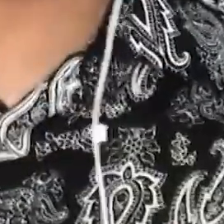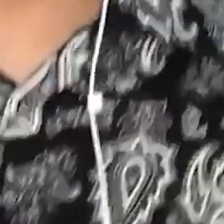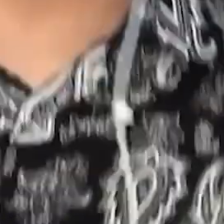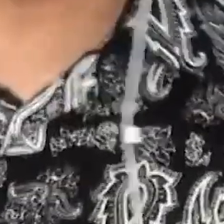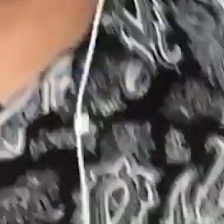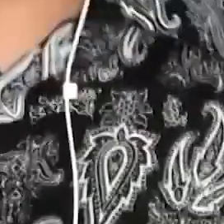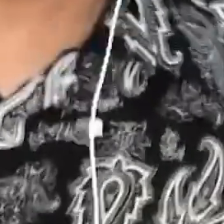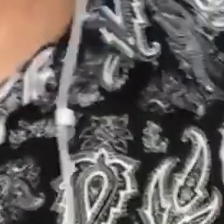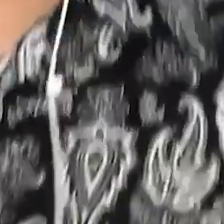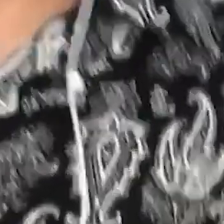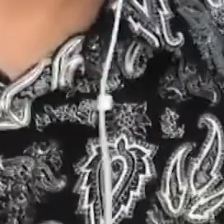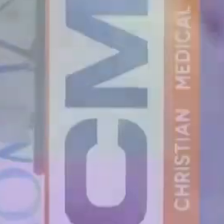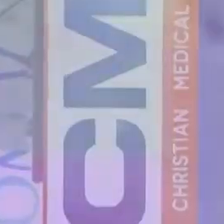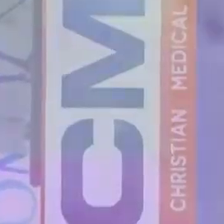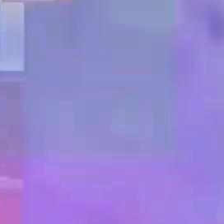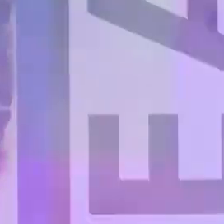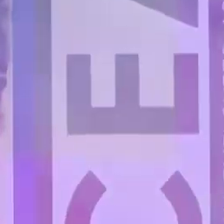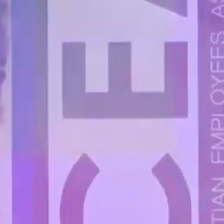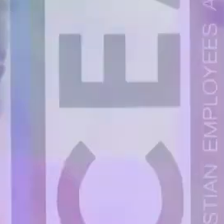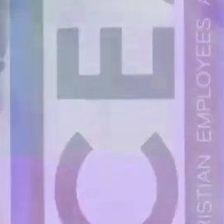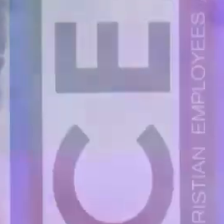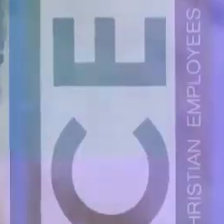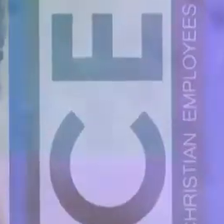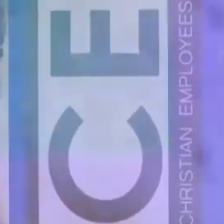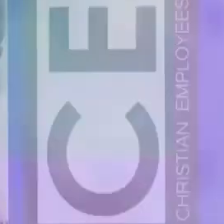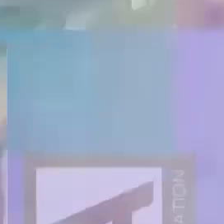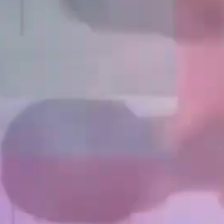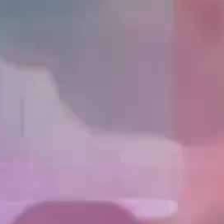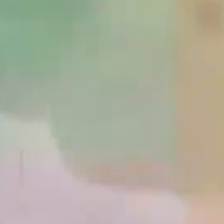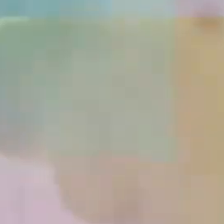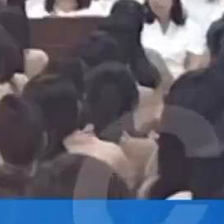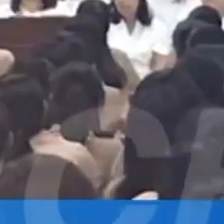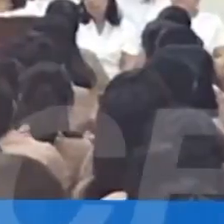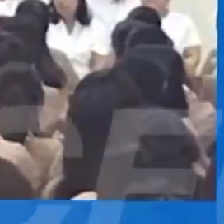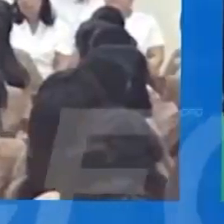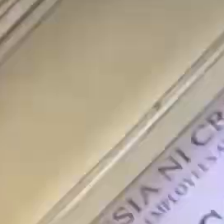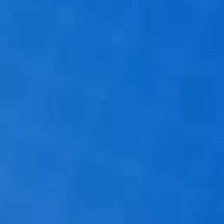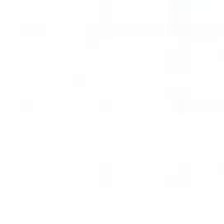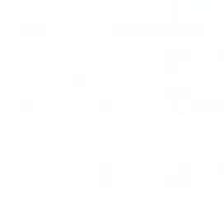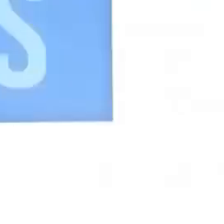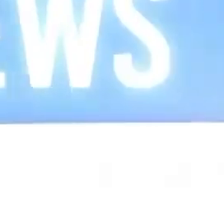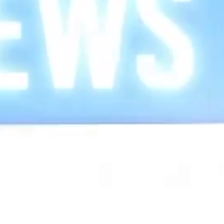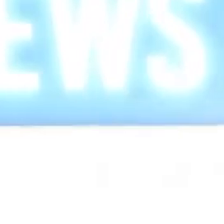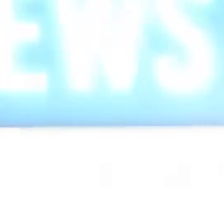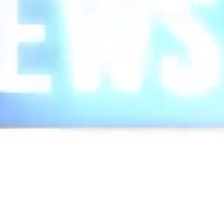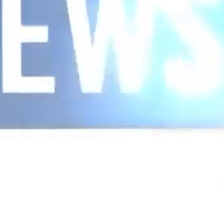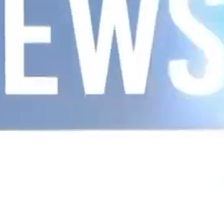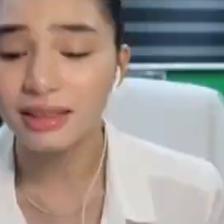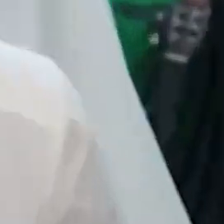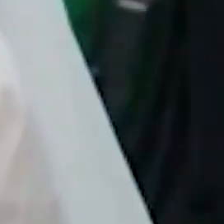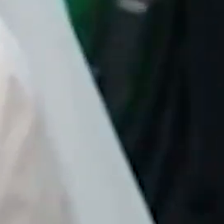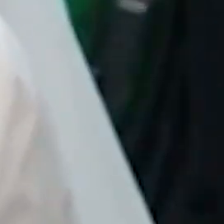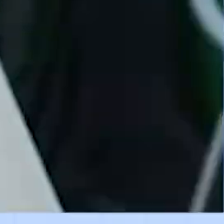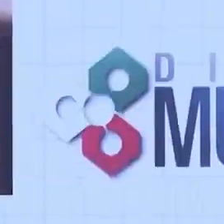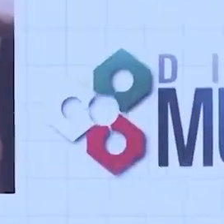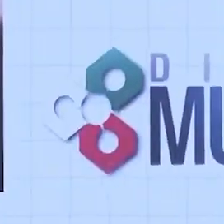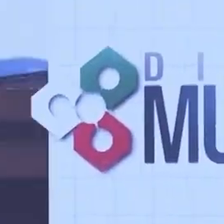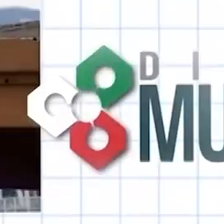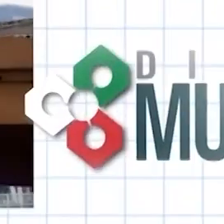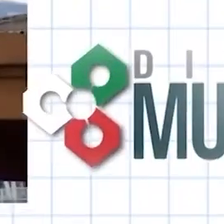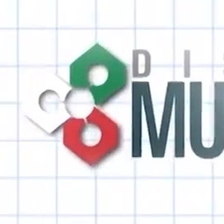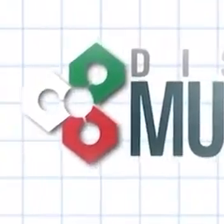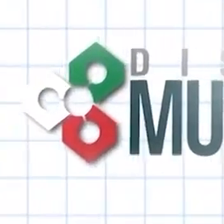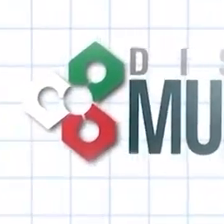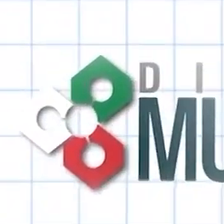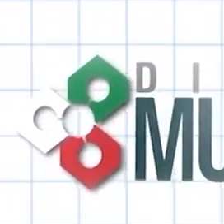sa tagumpay ng iglesia ngayon, at makakatulong din to sa atin sa pag-aakay at sa pagmimisyon. Tignan ang